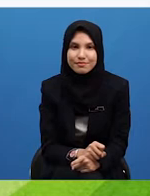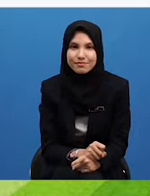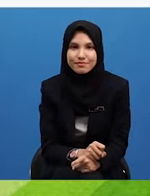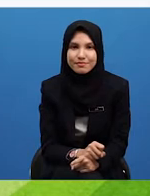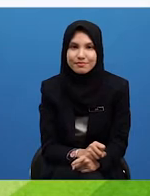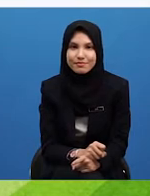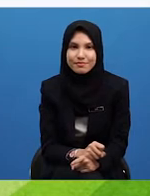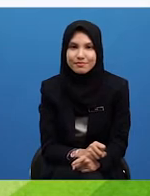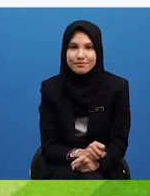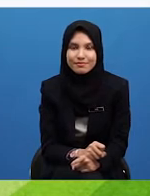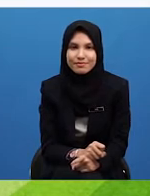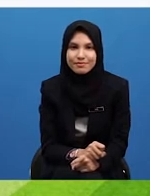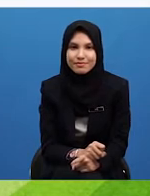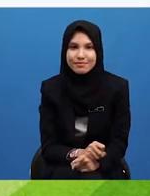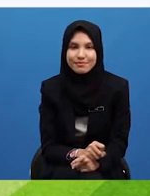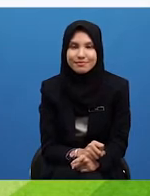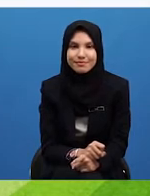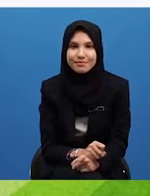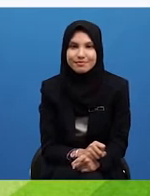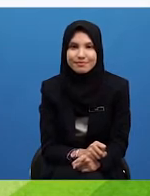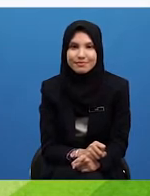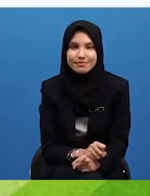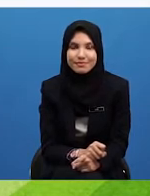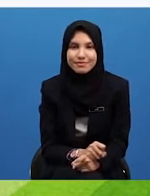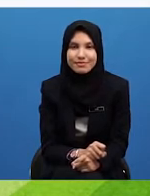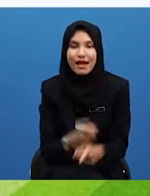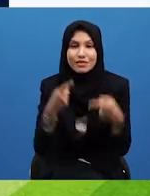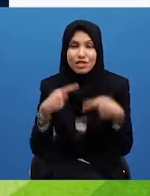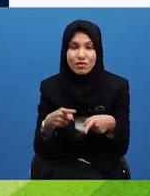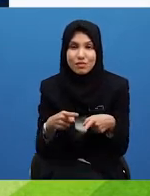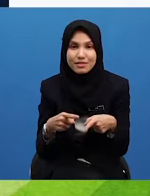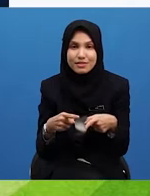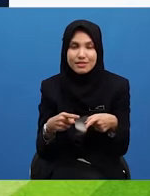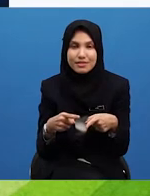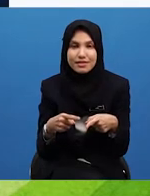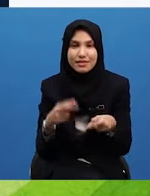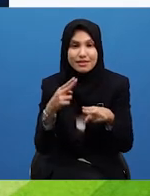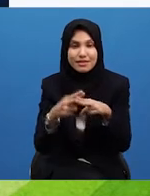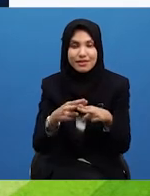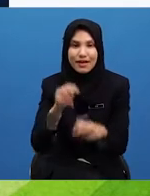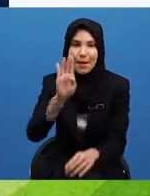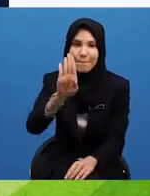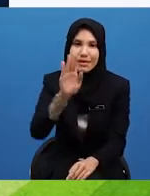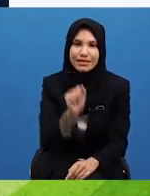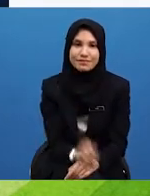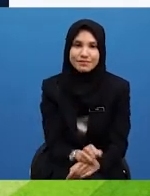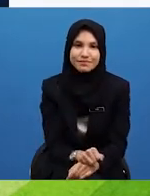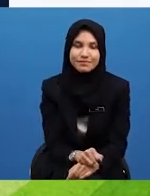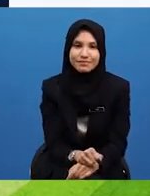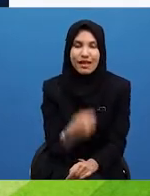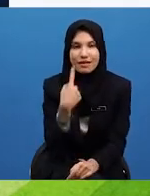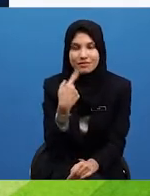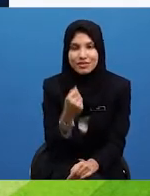Hai betul adalah kedudukan di bagus kepada siapa yang jawab dengan